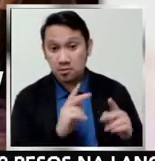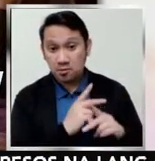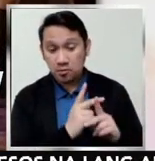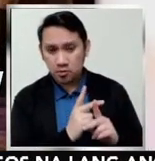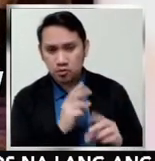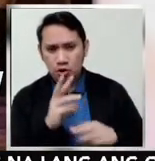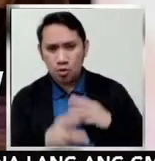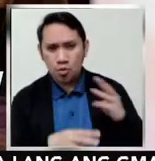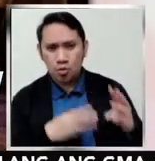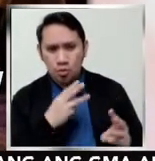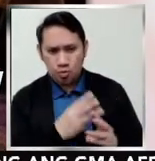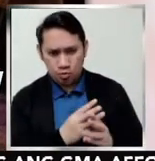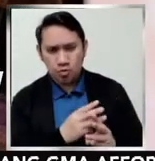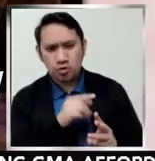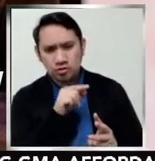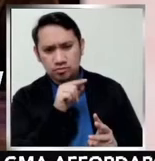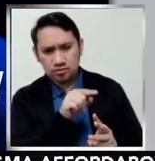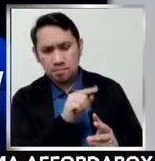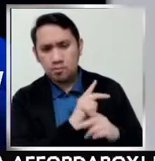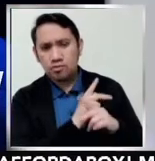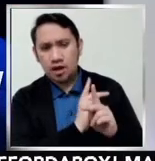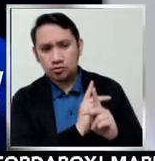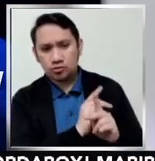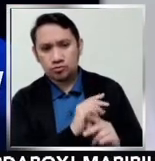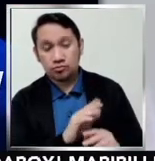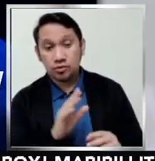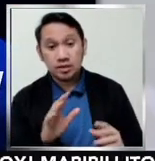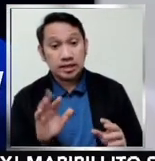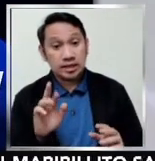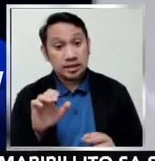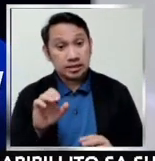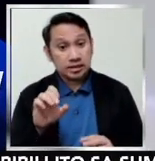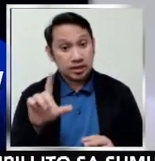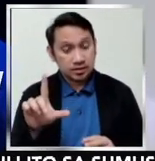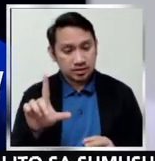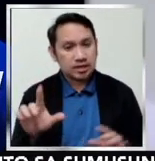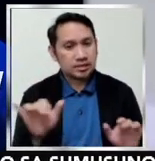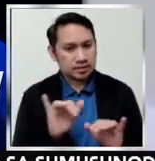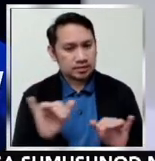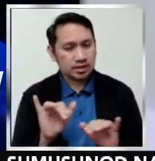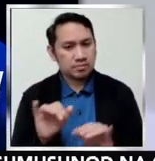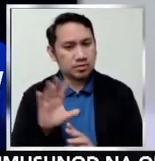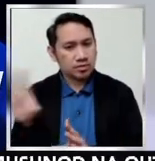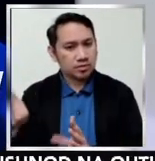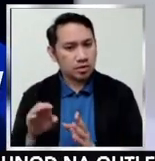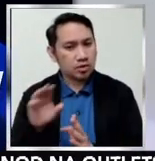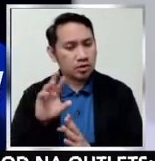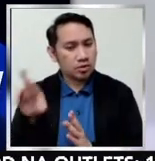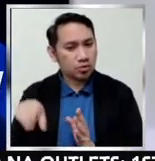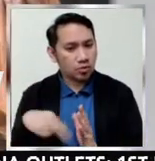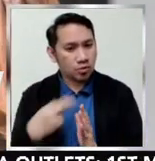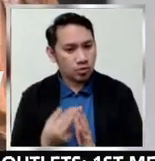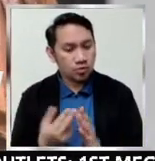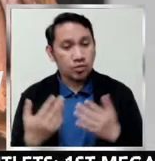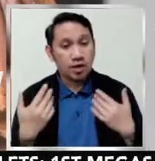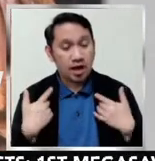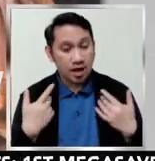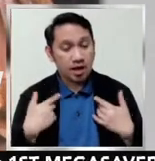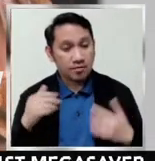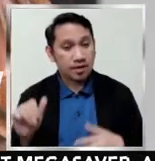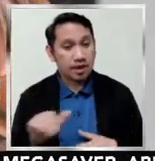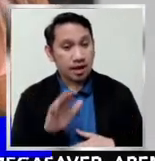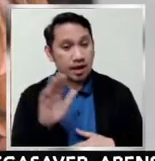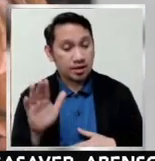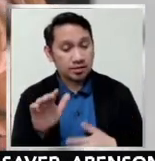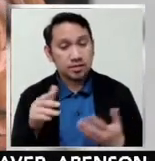Hamilton. Gagampanan ulit ni Rachel ang character ni Eliza Hamilton sa musical na magkakaroon ng Asian premiere sa Pilipinas this